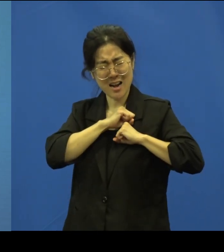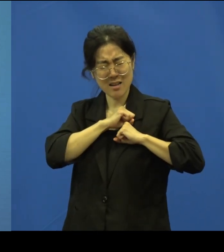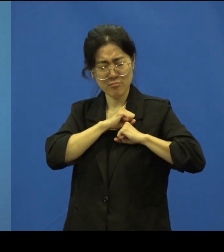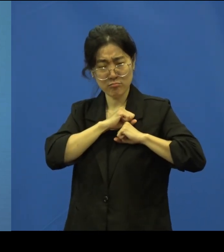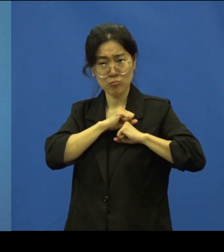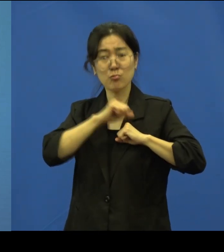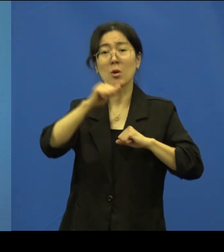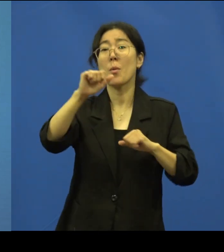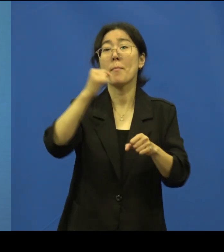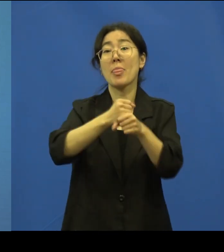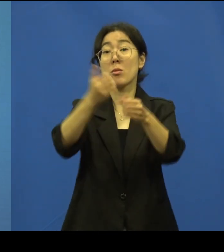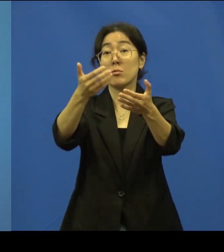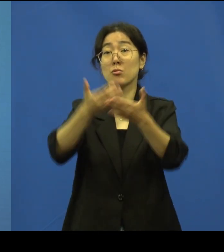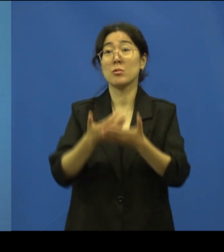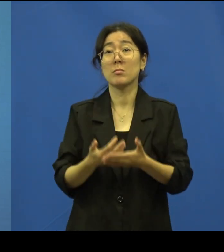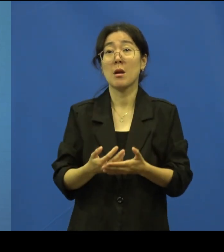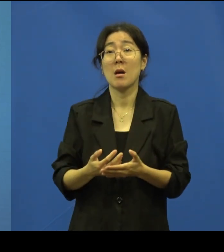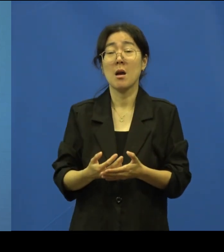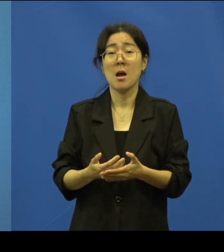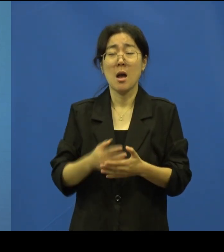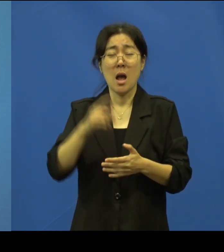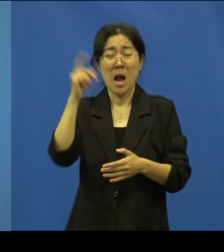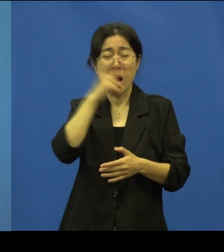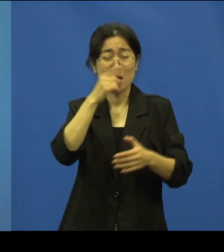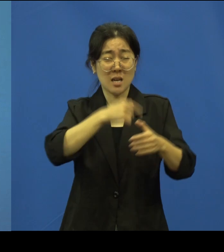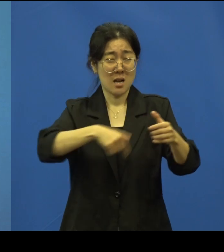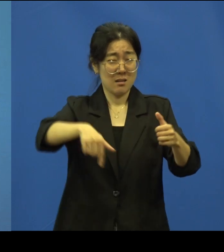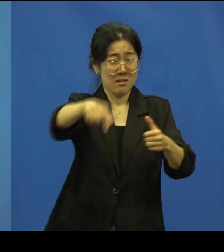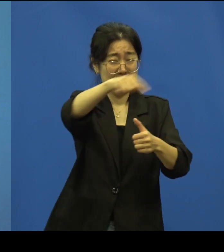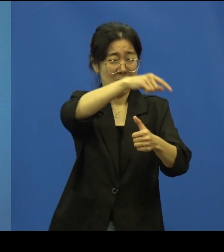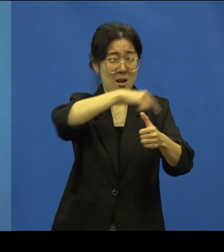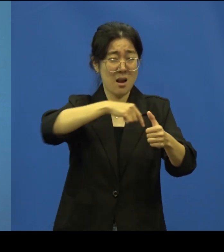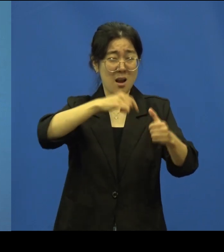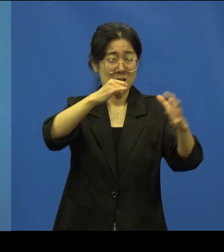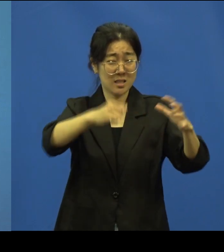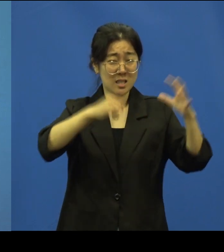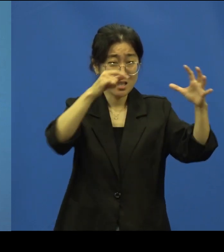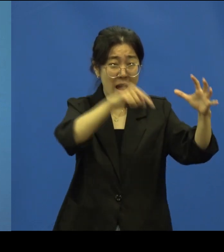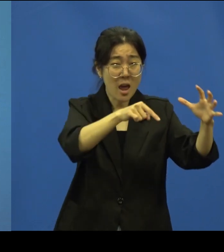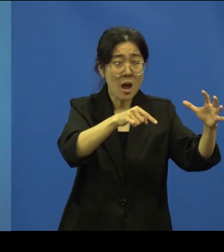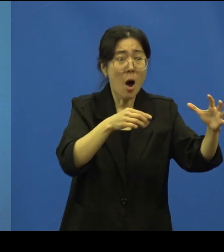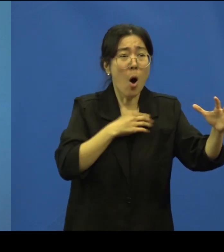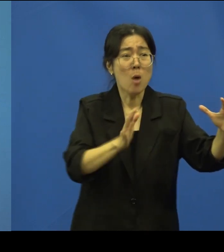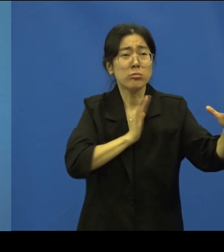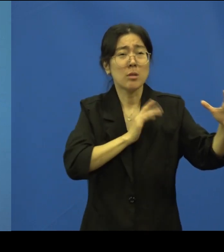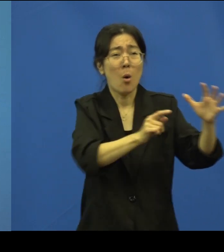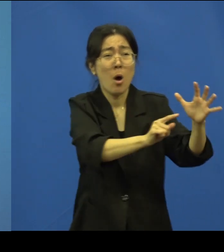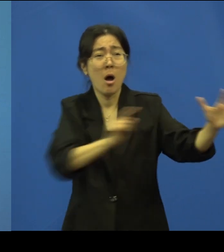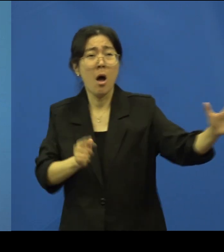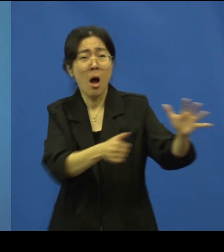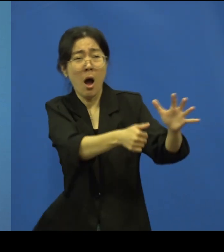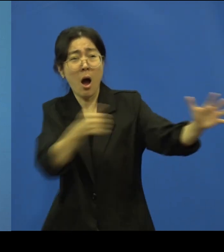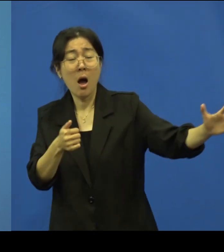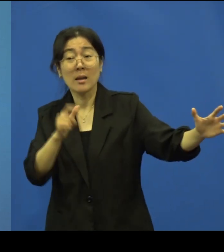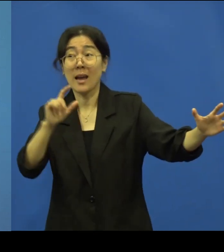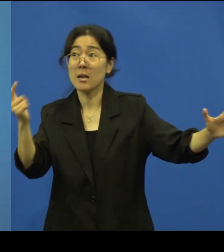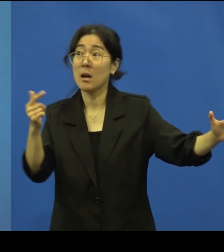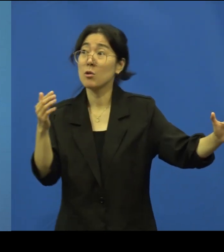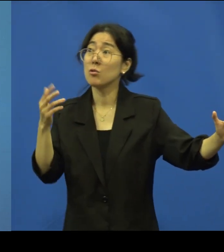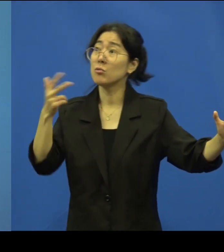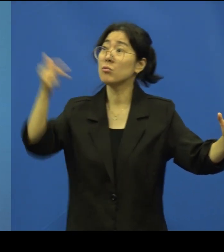주시는 줄로 믿습니다. 악한 시대에 뒤로 물러서는 것이 아니라 주여